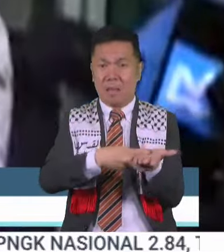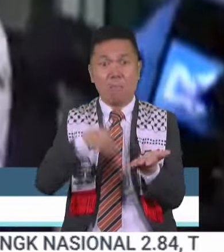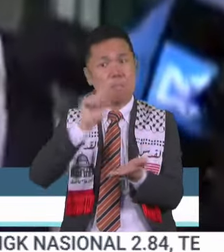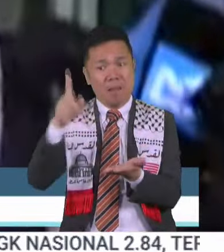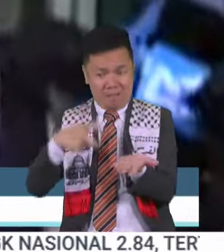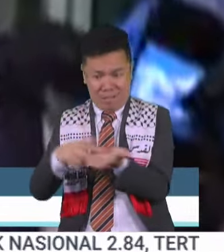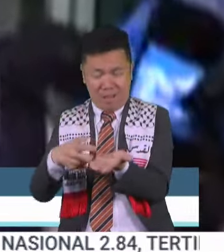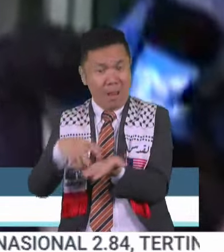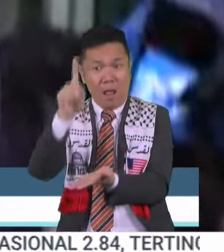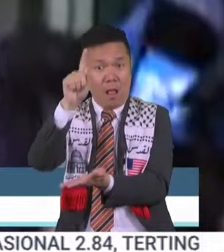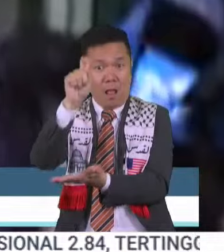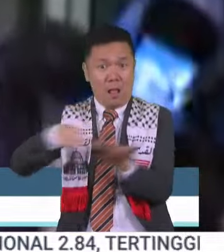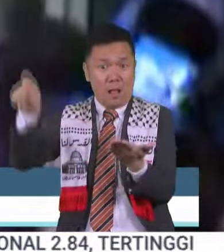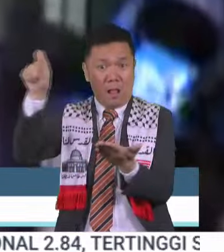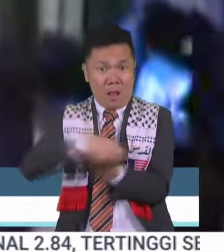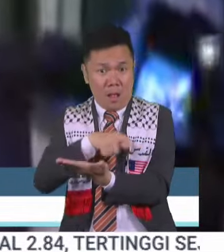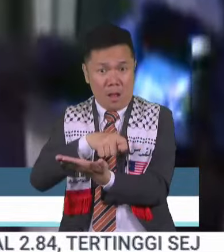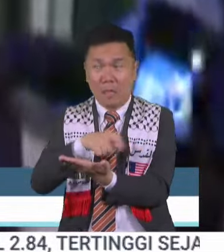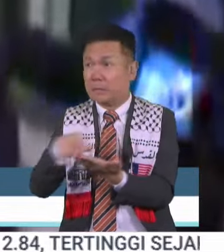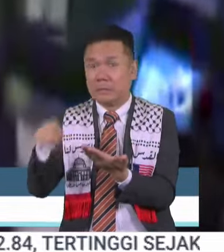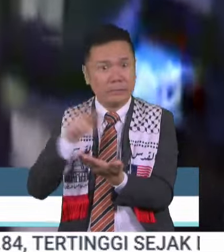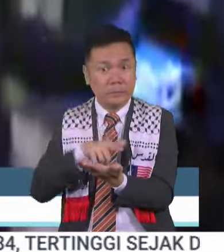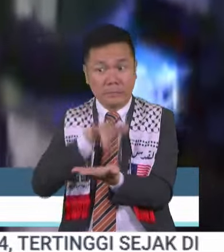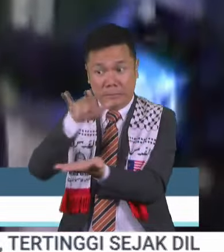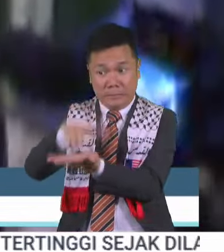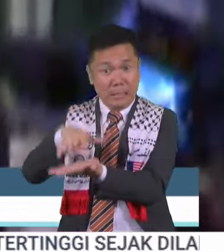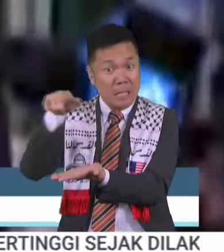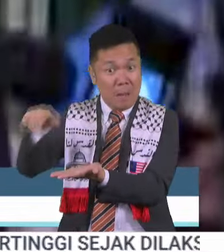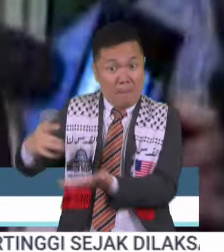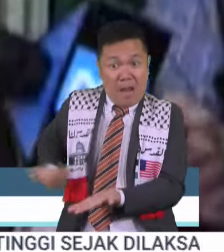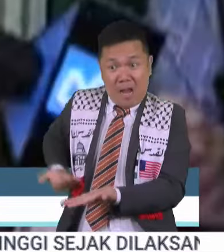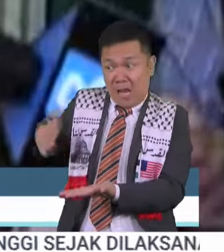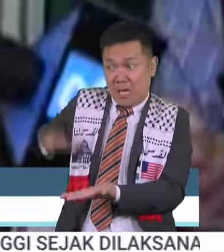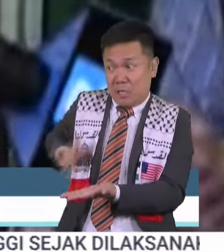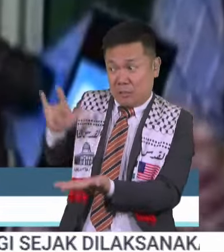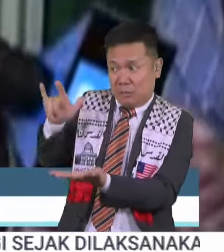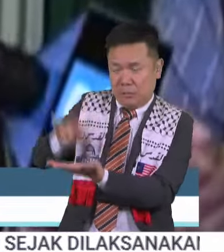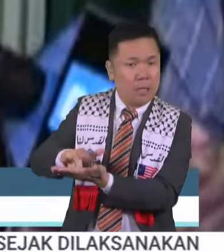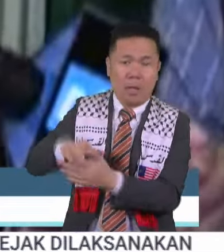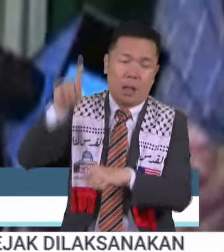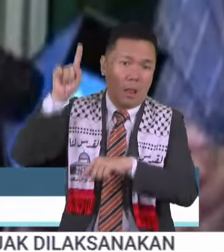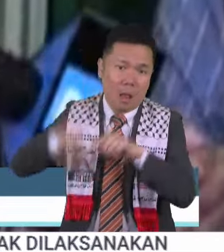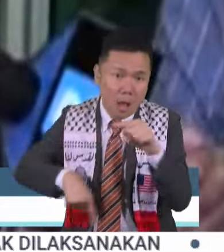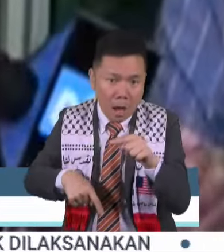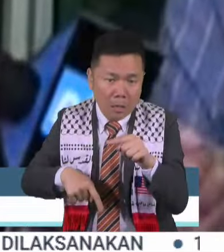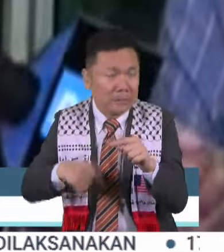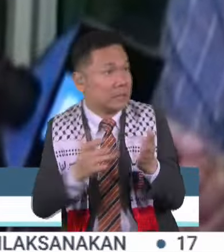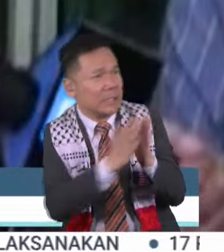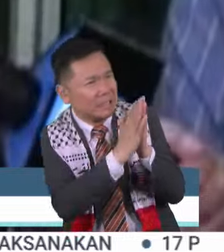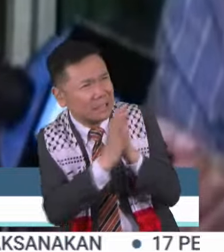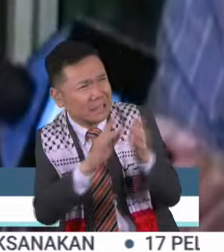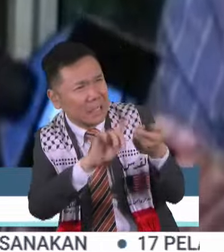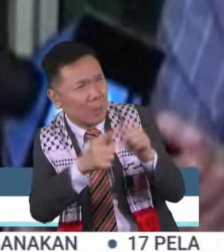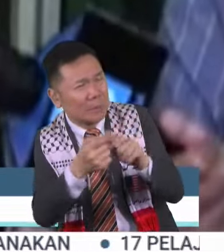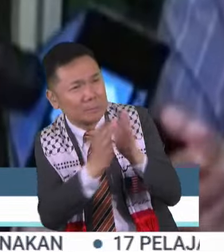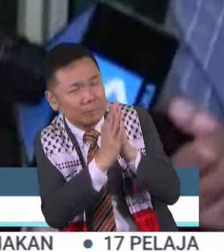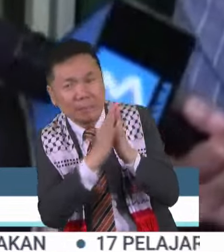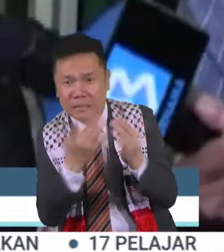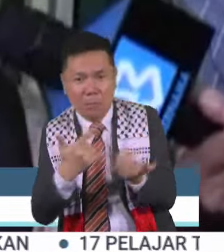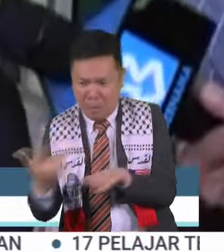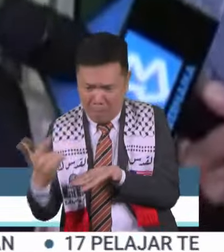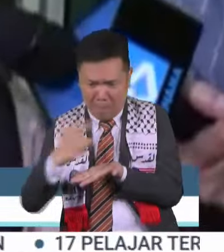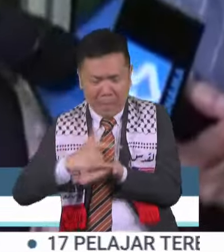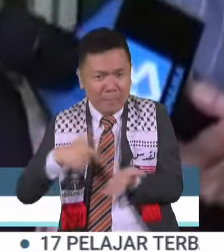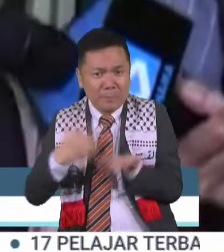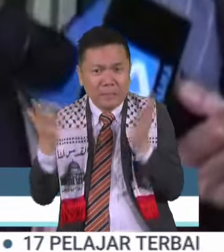cancel sebab tak ada flight langsung yang boleh masuk dekat airport Bangladesh tu. So kita terpaksa minta tolong kawan-kawan macam mana kita orang nak balik